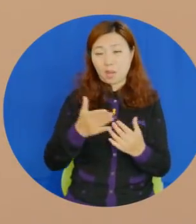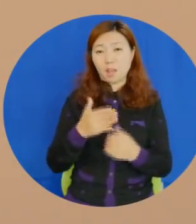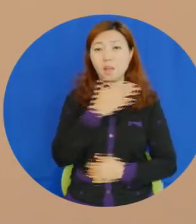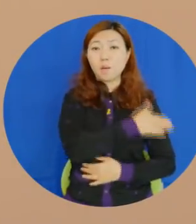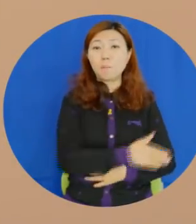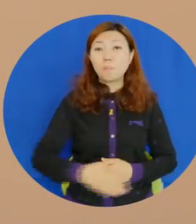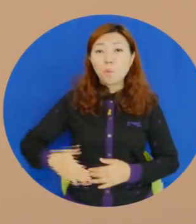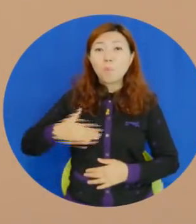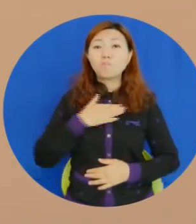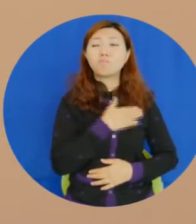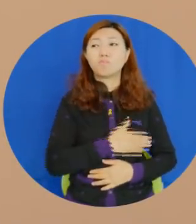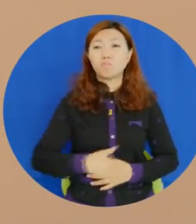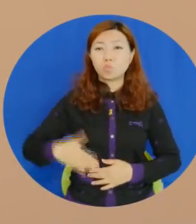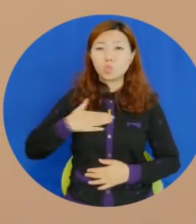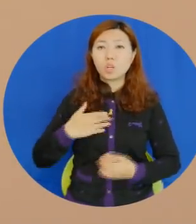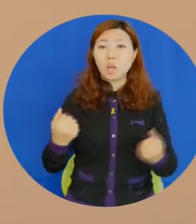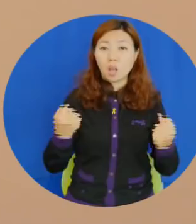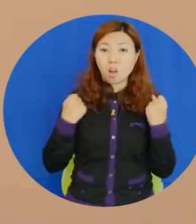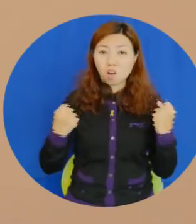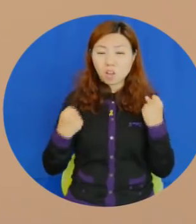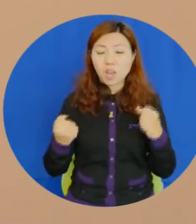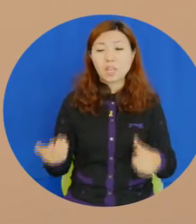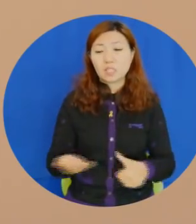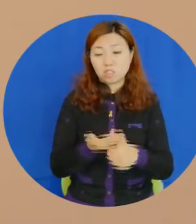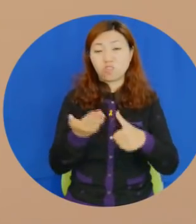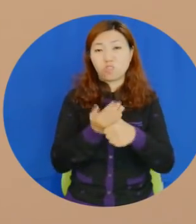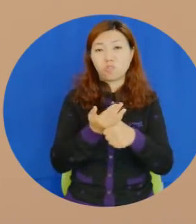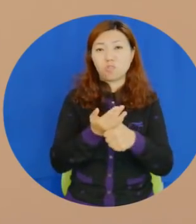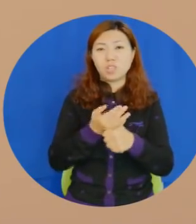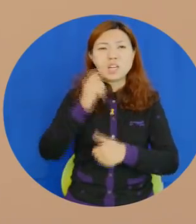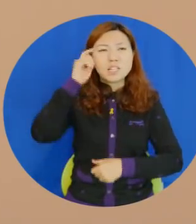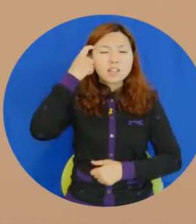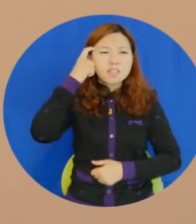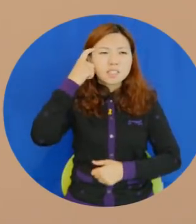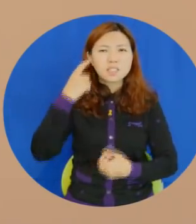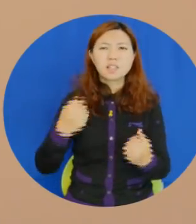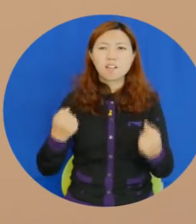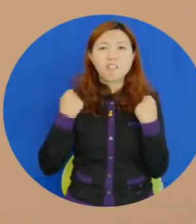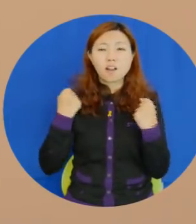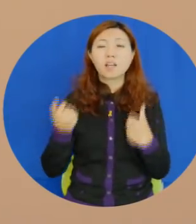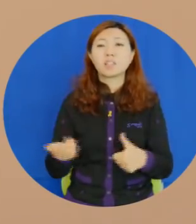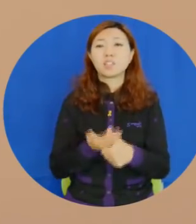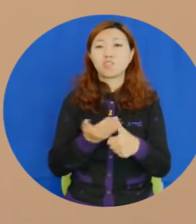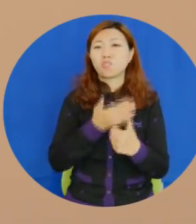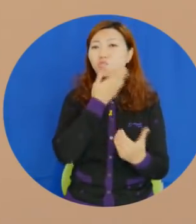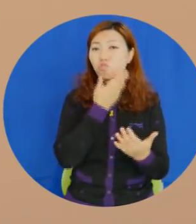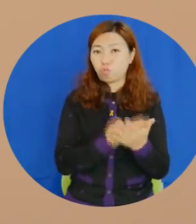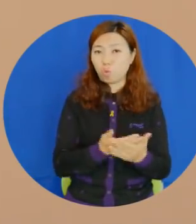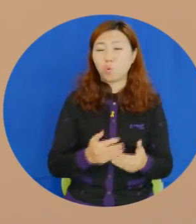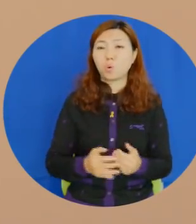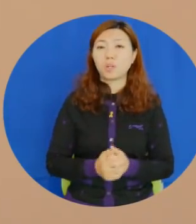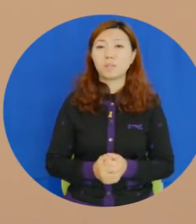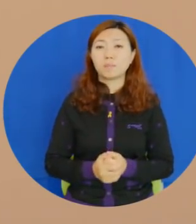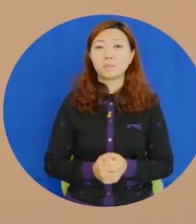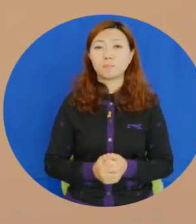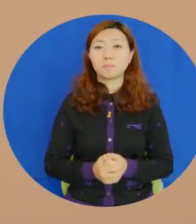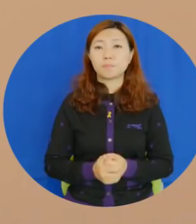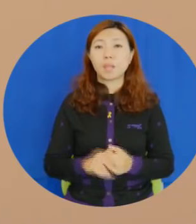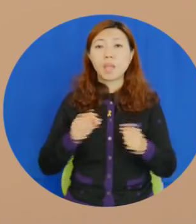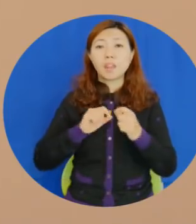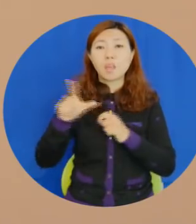일은 아니다. 그러니까 육체적으로 뭐 건강하게 좀 키우고 정신적으로 건강하게 키우는 게